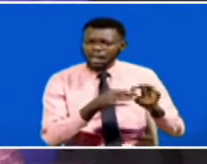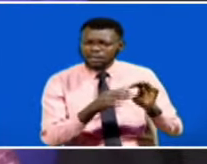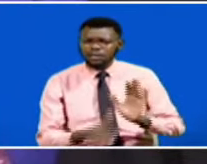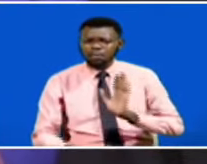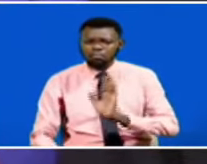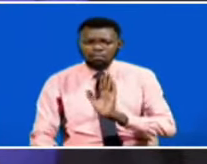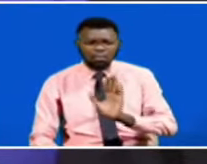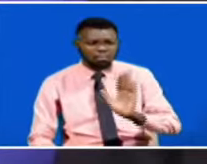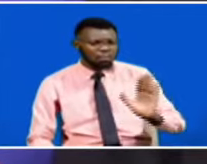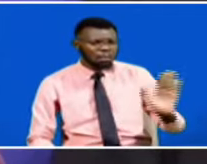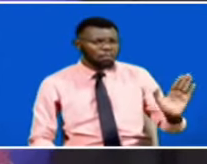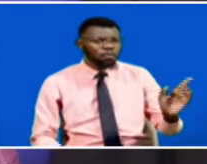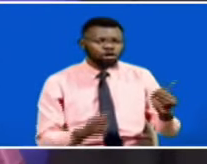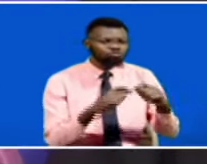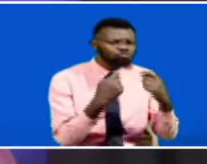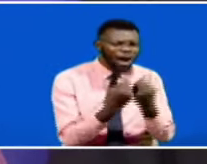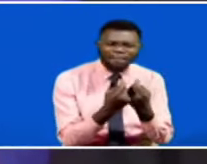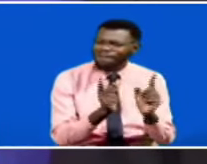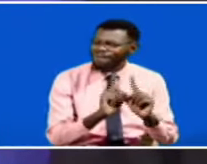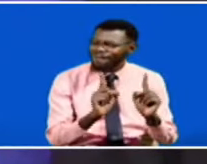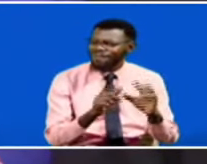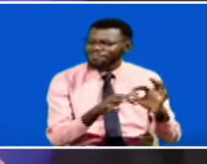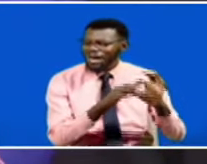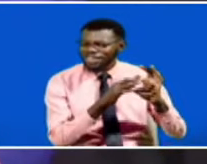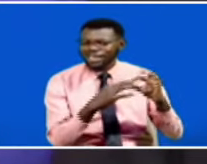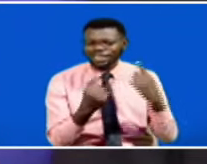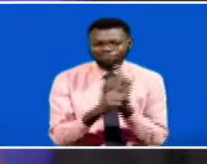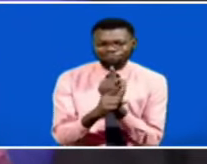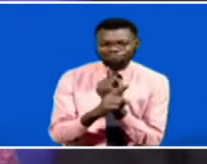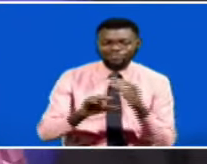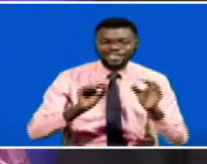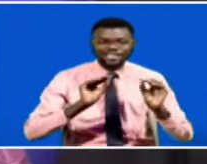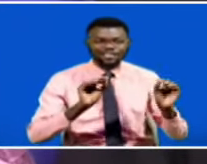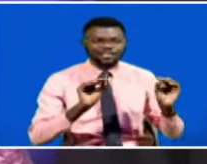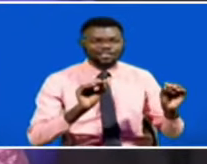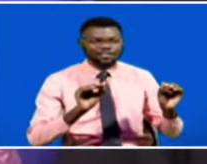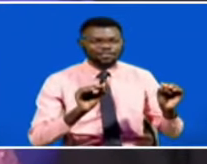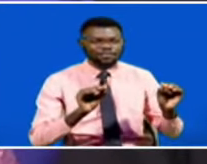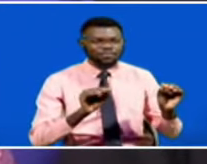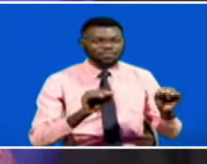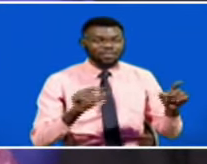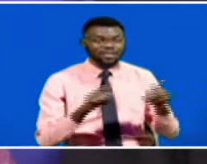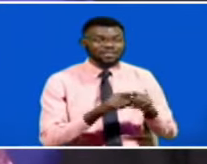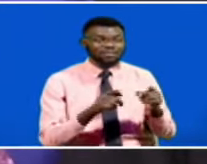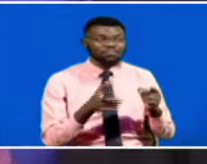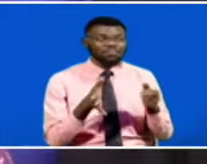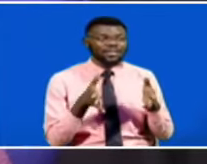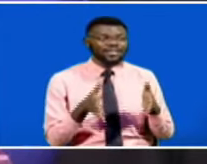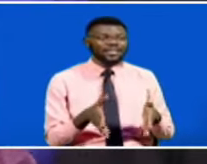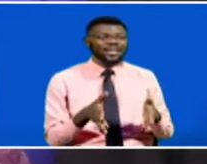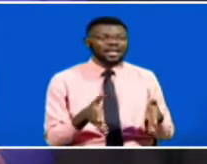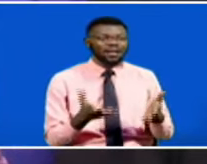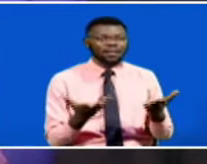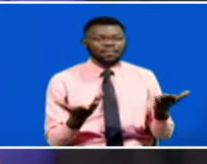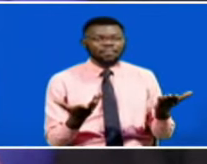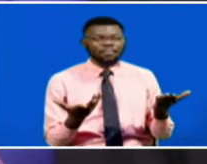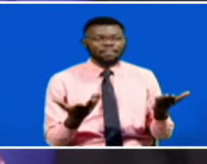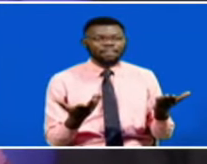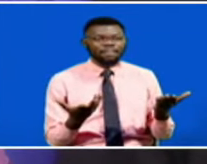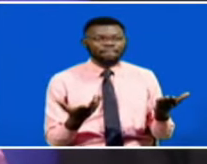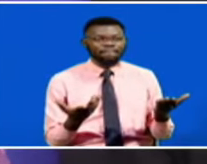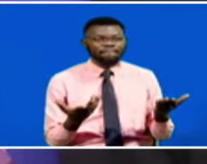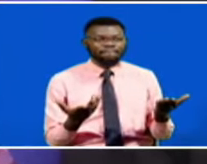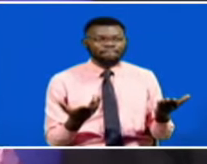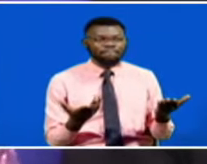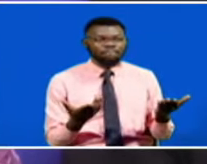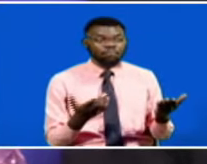si ukabila lakini tamaduni mbalimbali. Hata tukivyo tunavyopokea hizi mitindo na mienendo